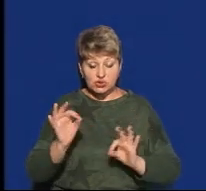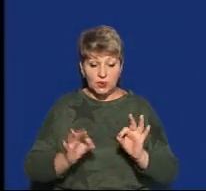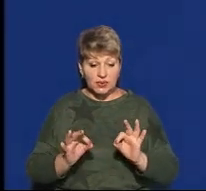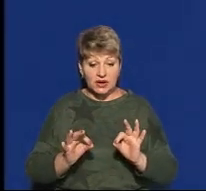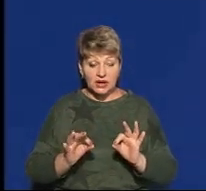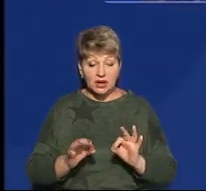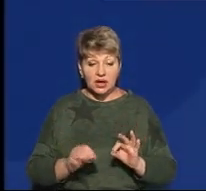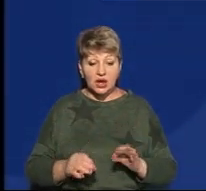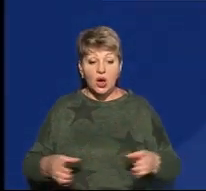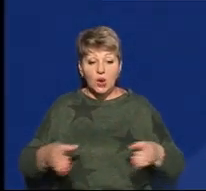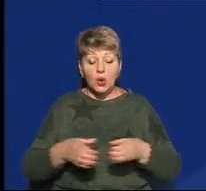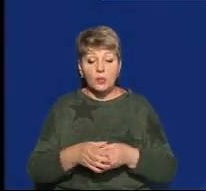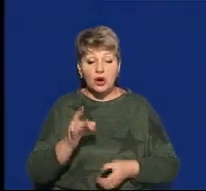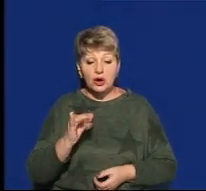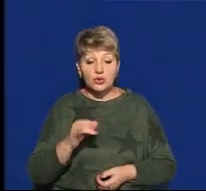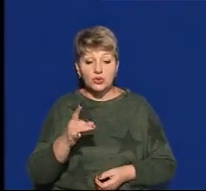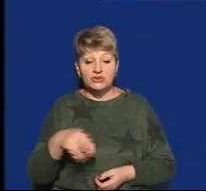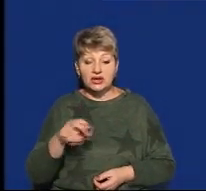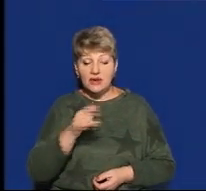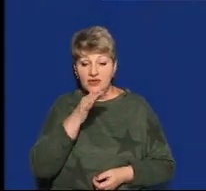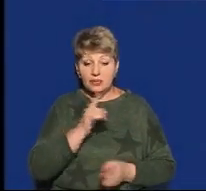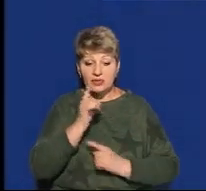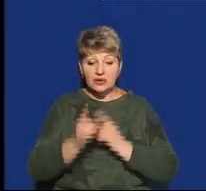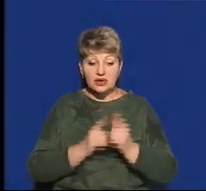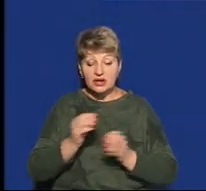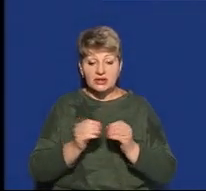10,68%, «Команда Сергія Рудика» – «Час змін» –